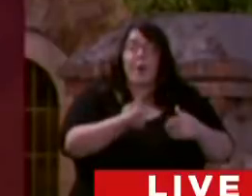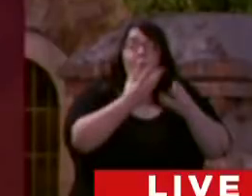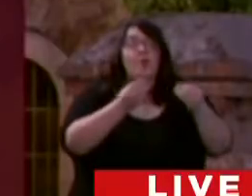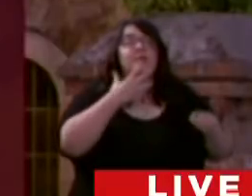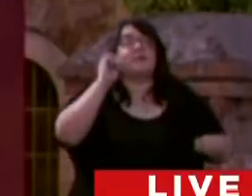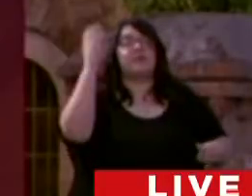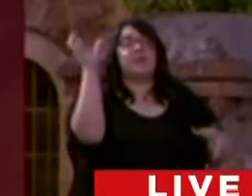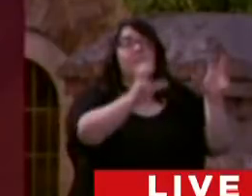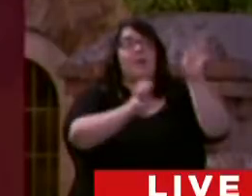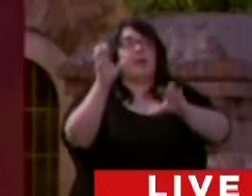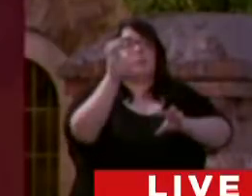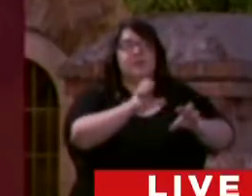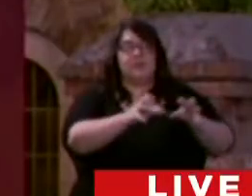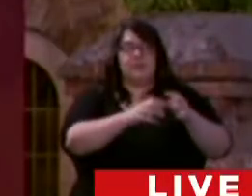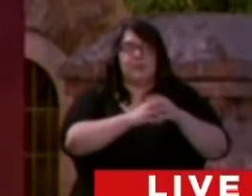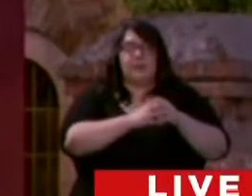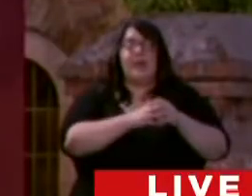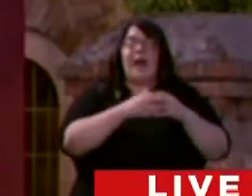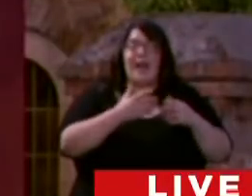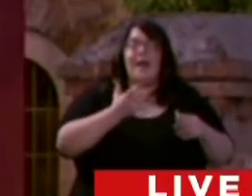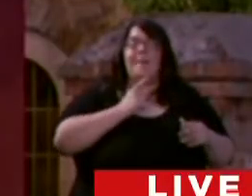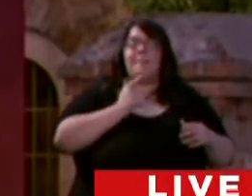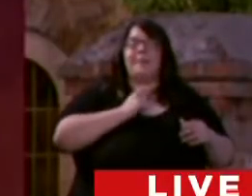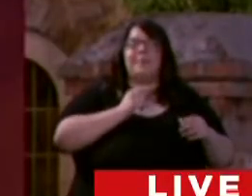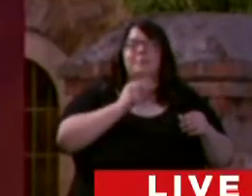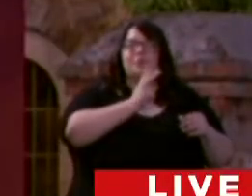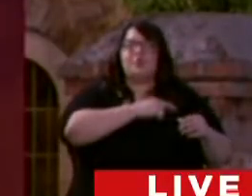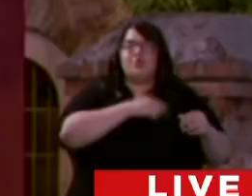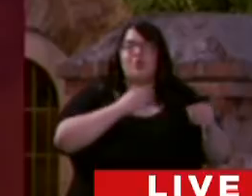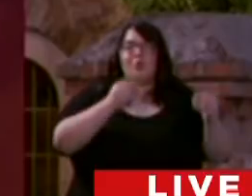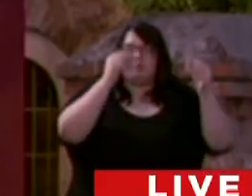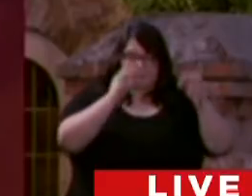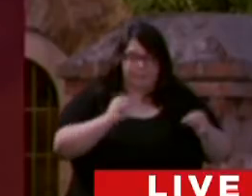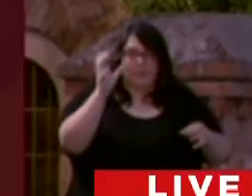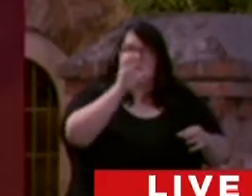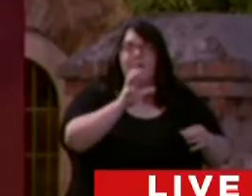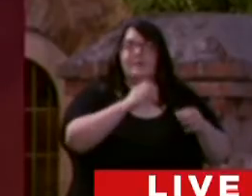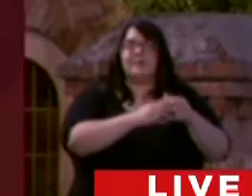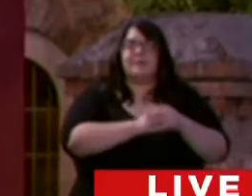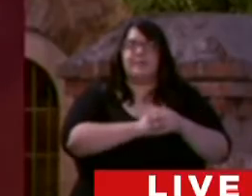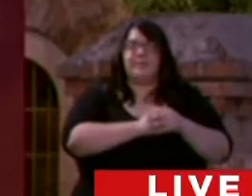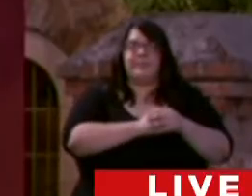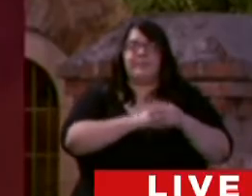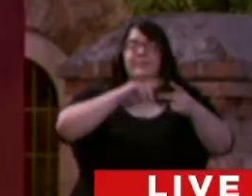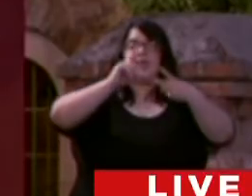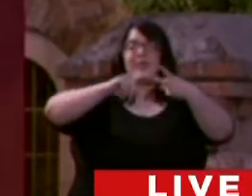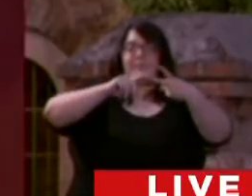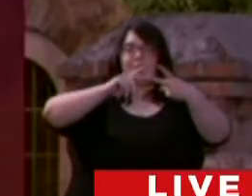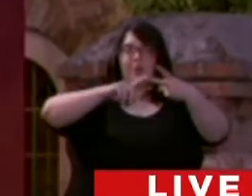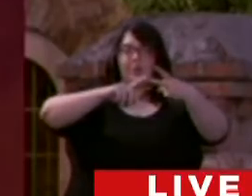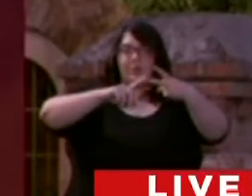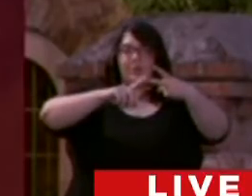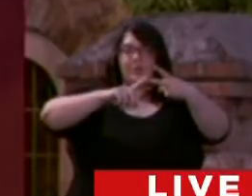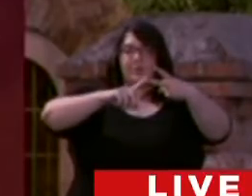στην Ελλάδα που περιμένουν το κατάλληλο πλαίσιο για να γίνουν πράξη. Δεύτερον, θα προκαλέσουμε αυτή την